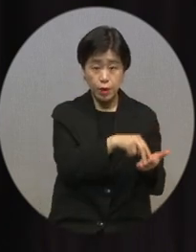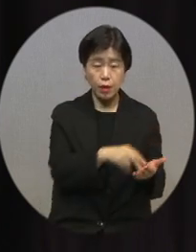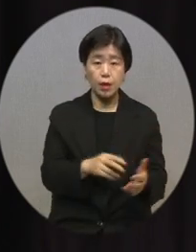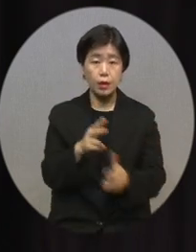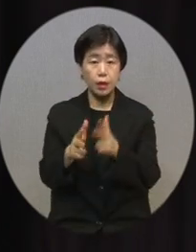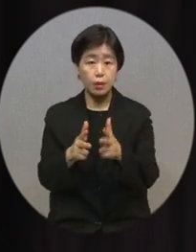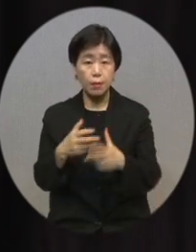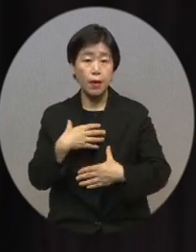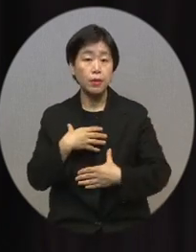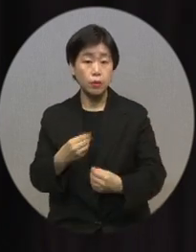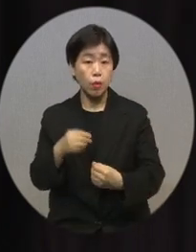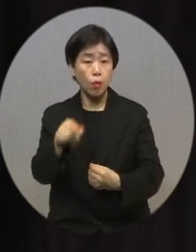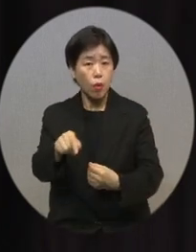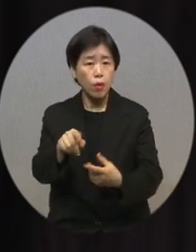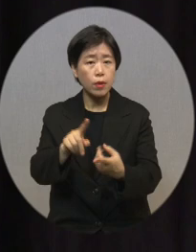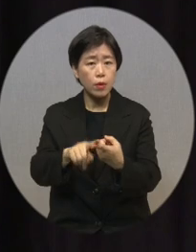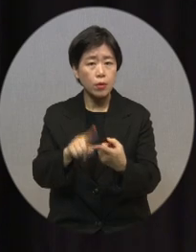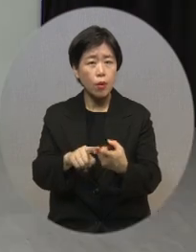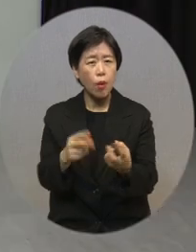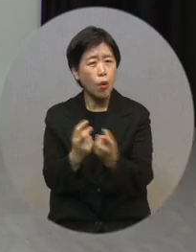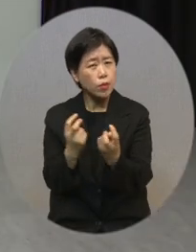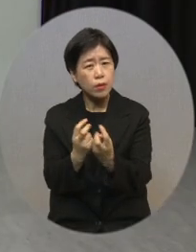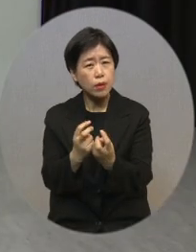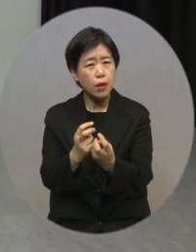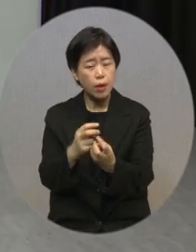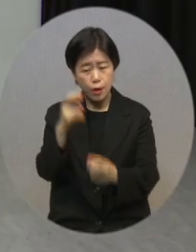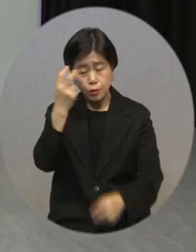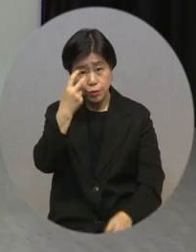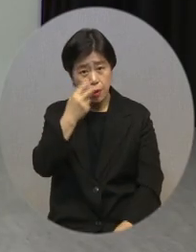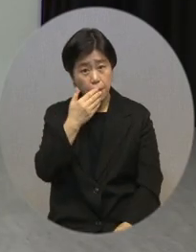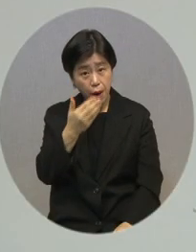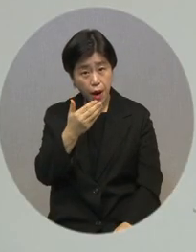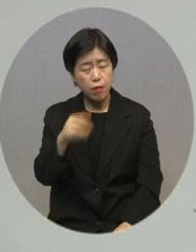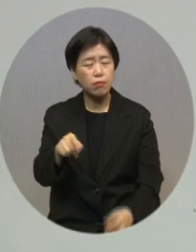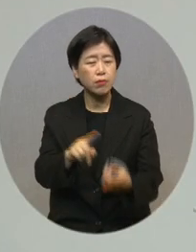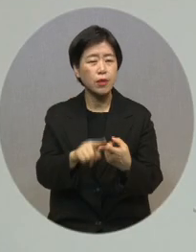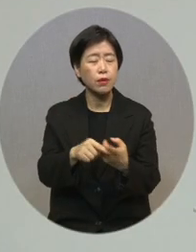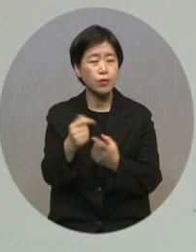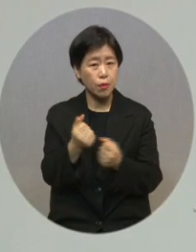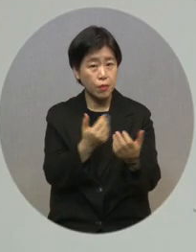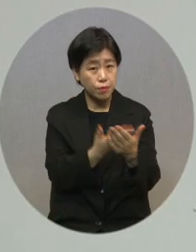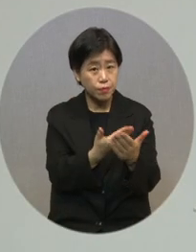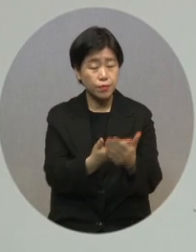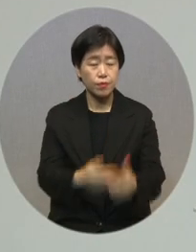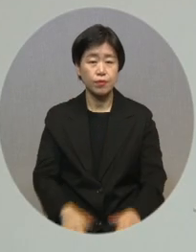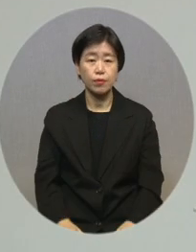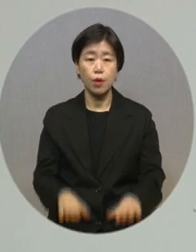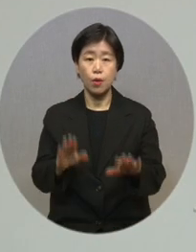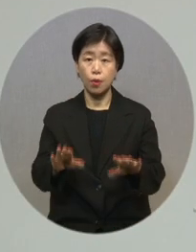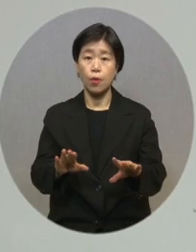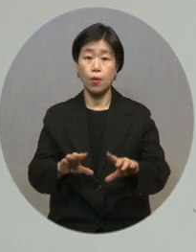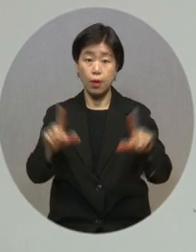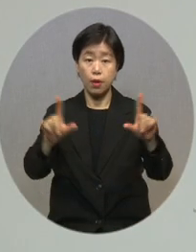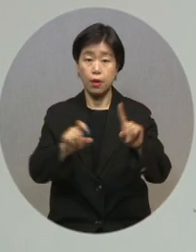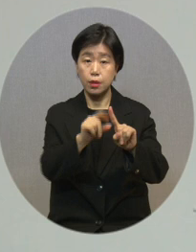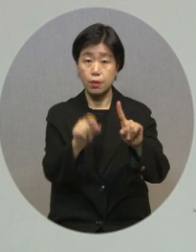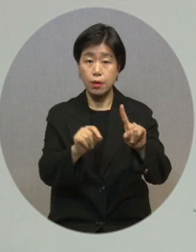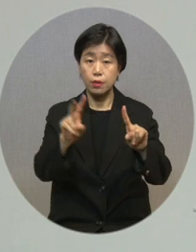강조하고 있는데 그 설명을 좀 부탁드립니다. 네. 네. 그 올해 이제 1월 27일부터